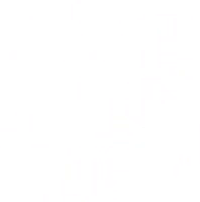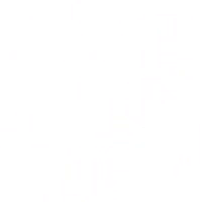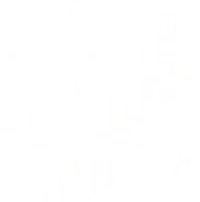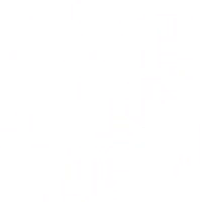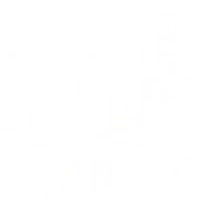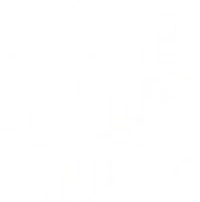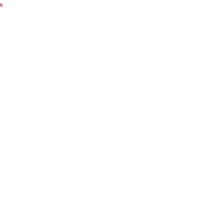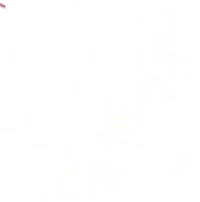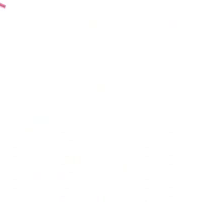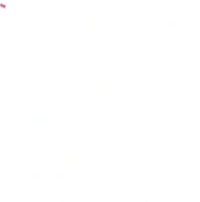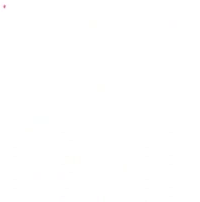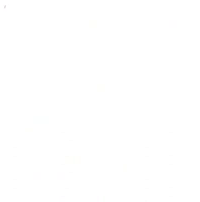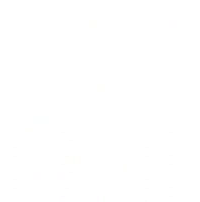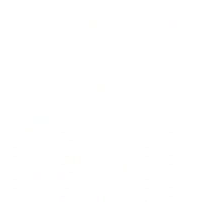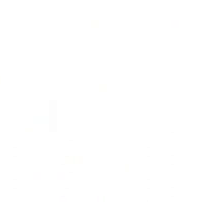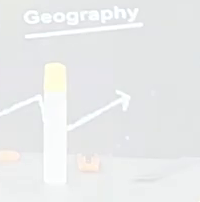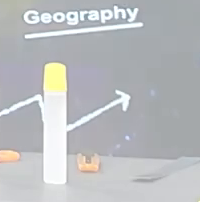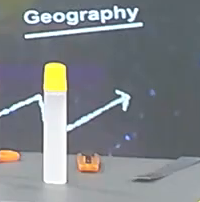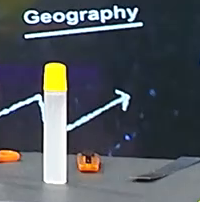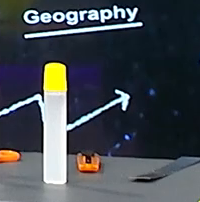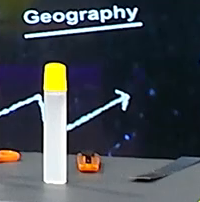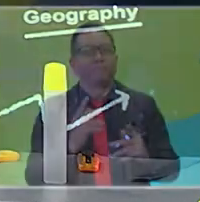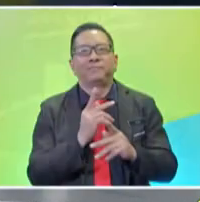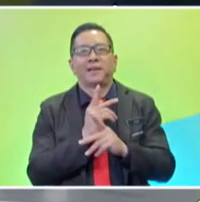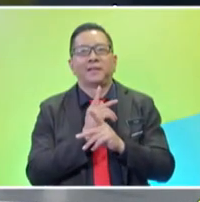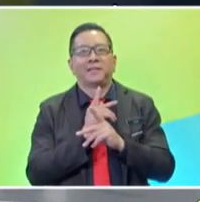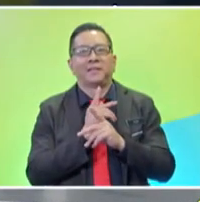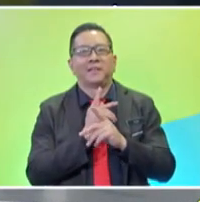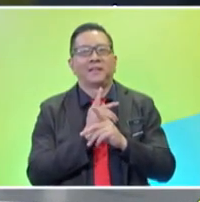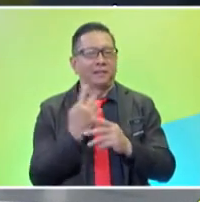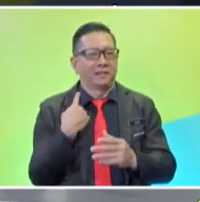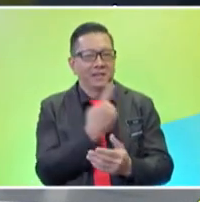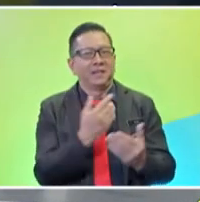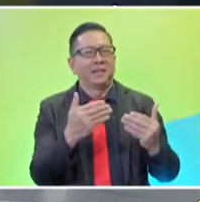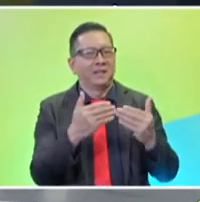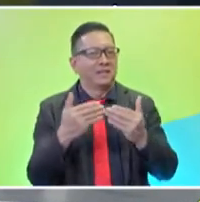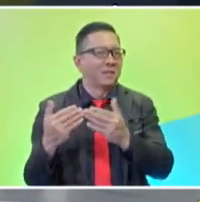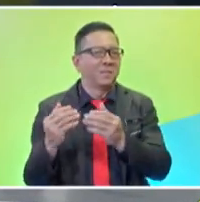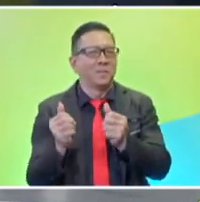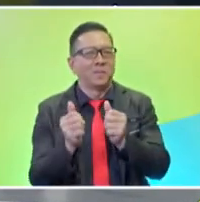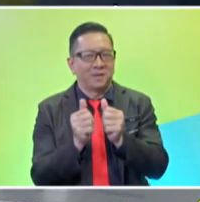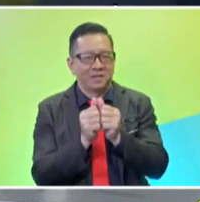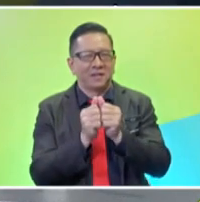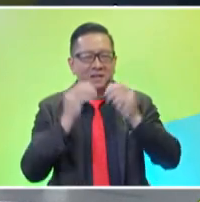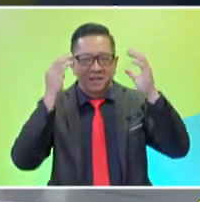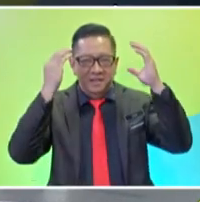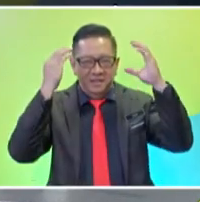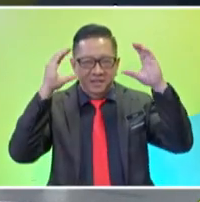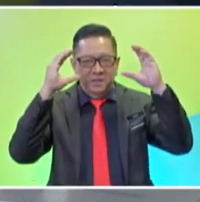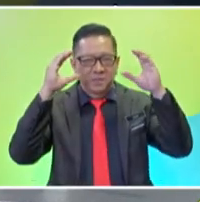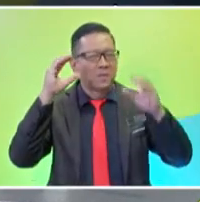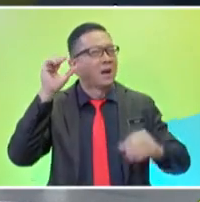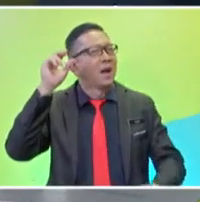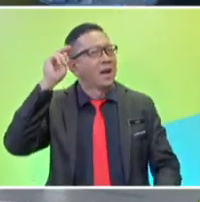TV KPM Baiklah kembali bersama saya Ayo masuk TV KPM dan